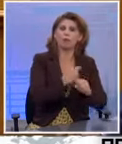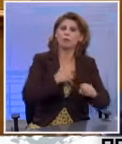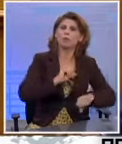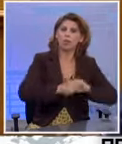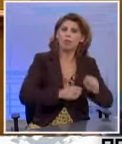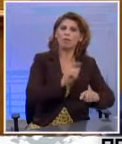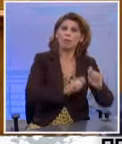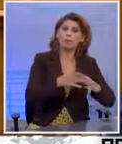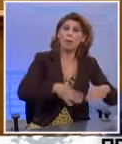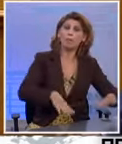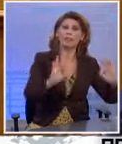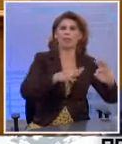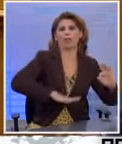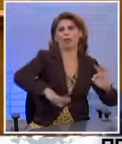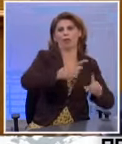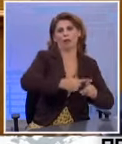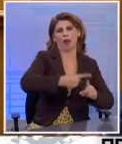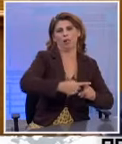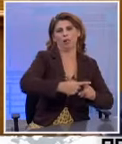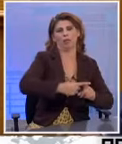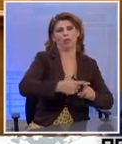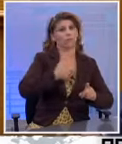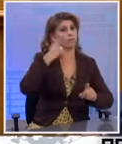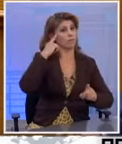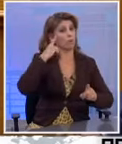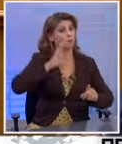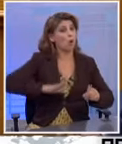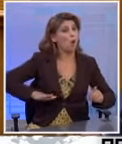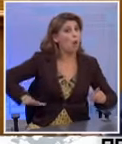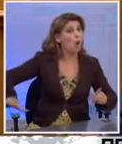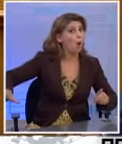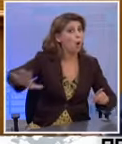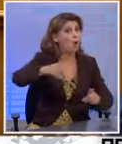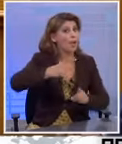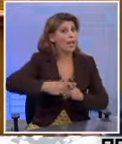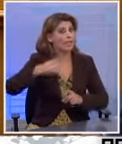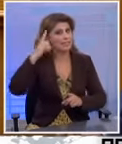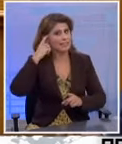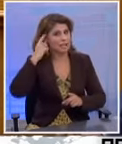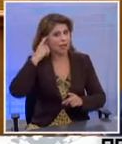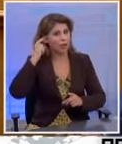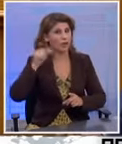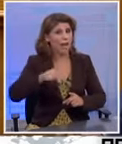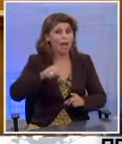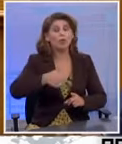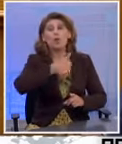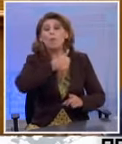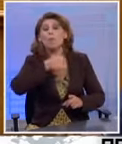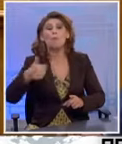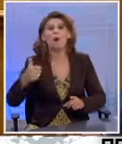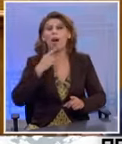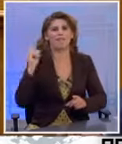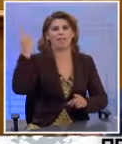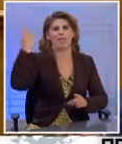τόπο. Και νομίζω κάθε Έλληνας πολίτης γνωρίζει ότι αυτή ίσως είναι η μοναδική ευκαιρία για την πατρίδα